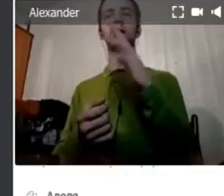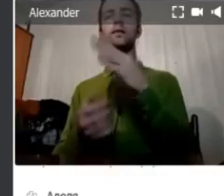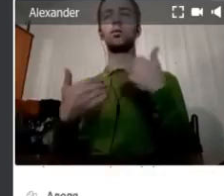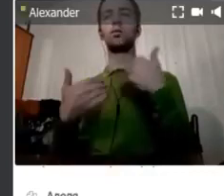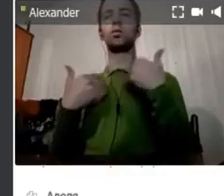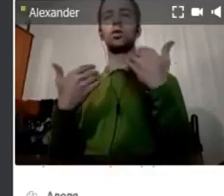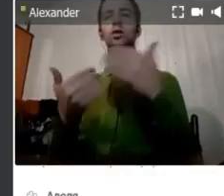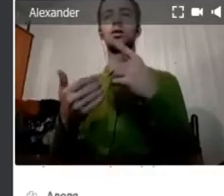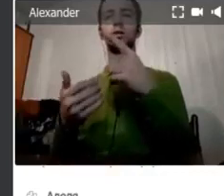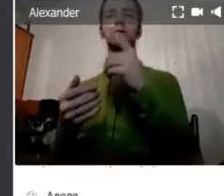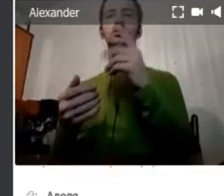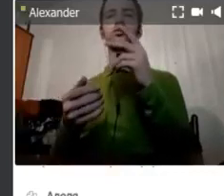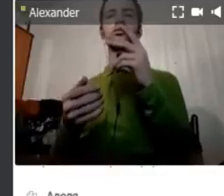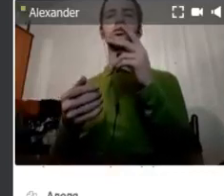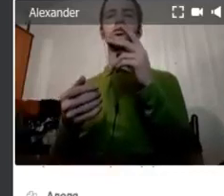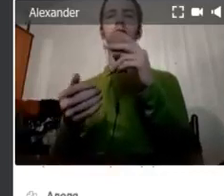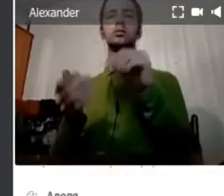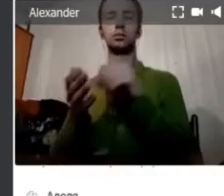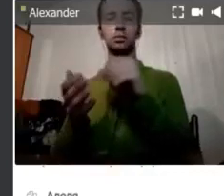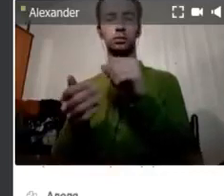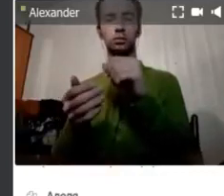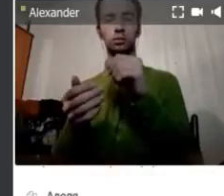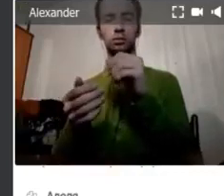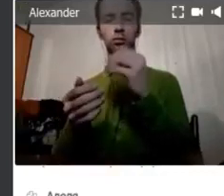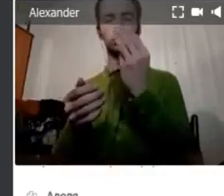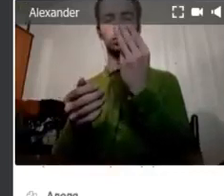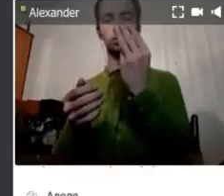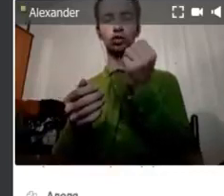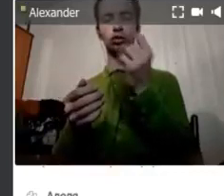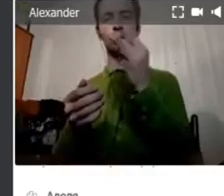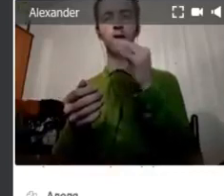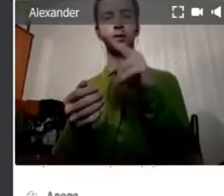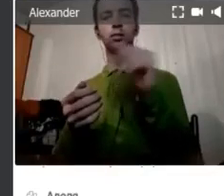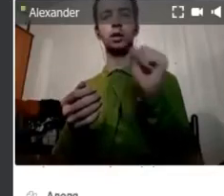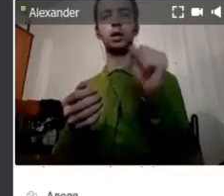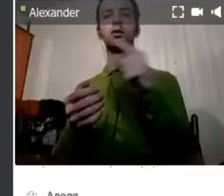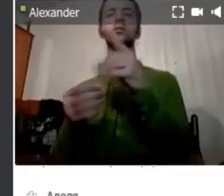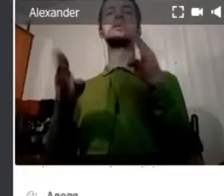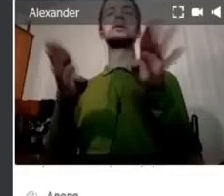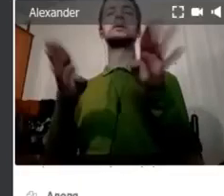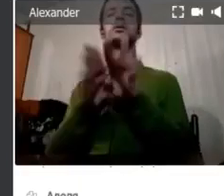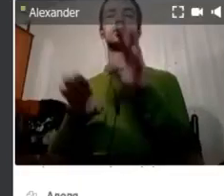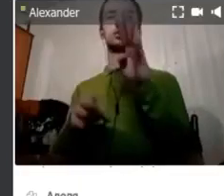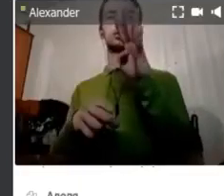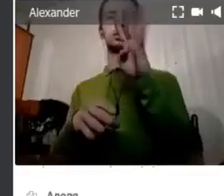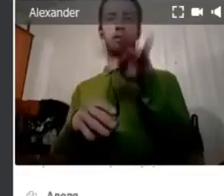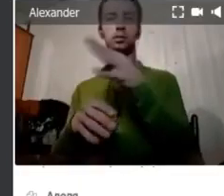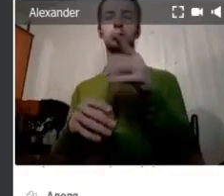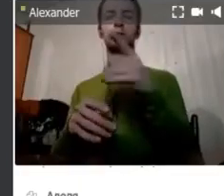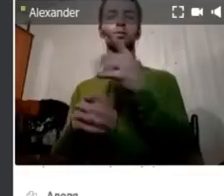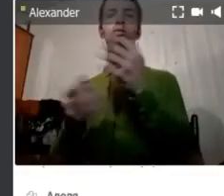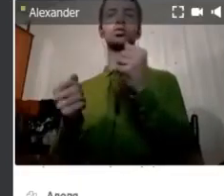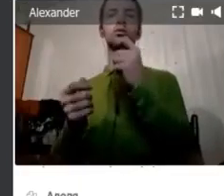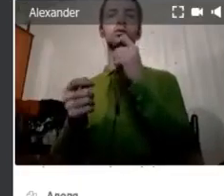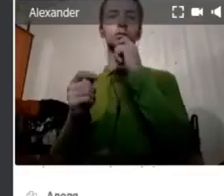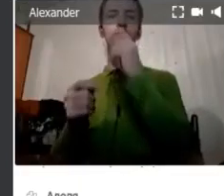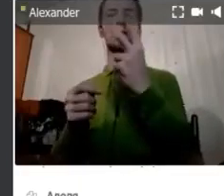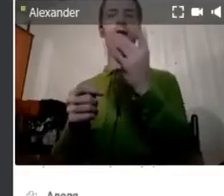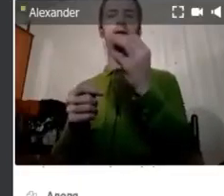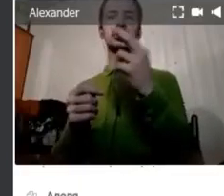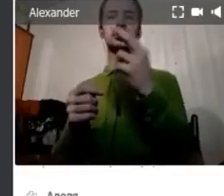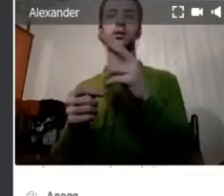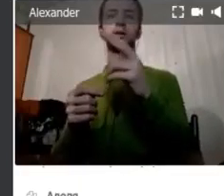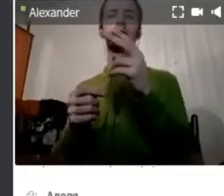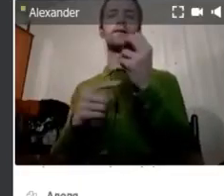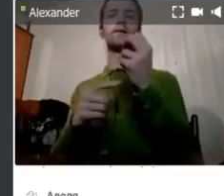поздравление. Поздравляем наших клиентов из Узбекистана. К слову, могу сказать, там, да, действительно,